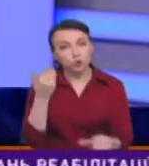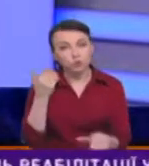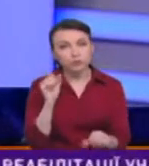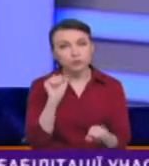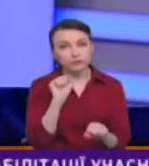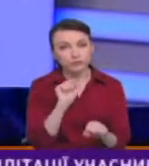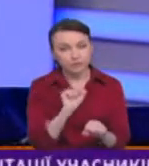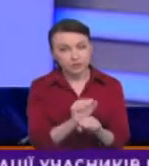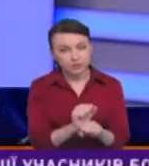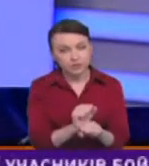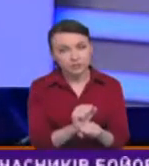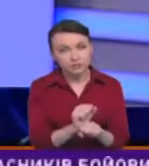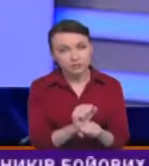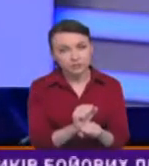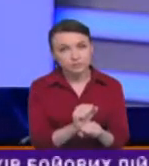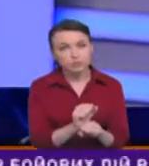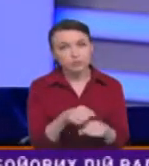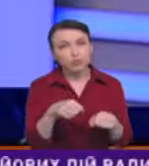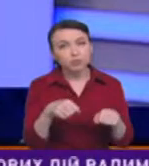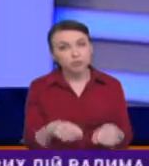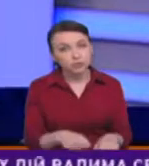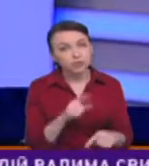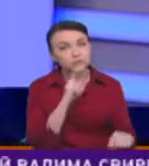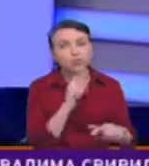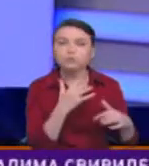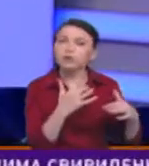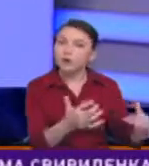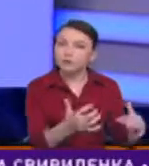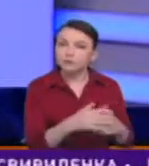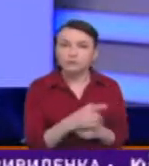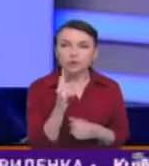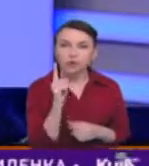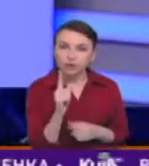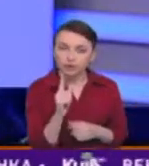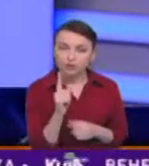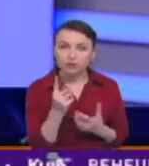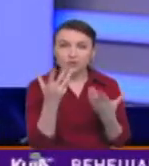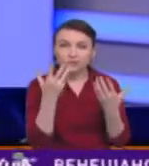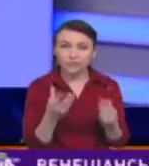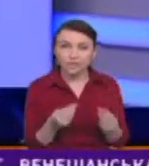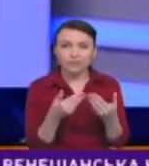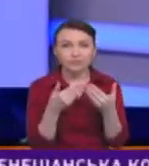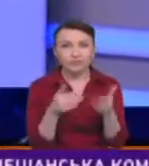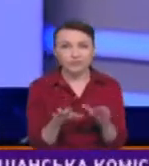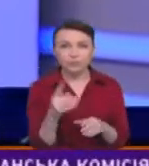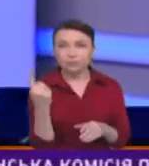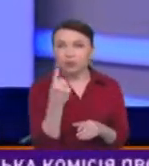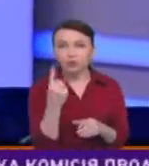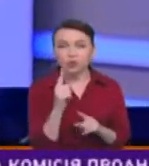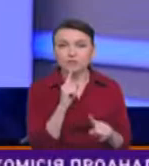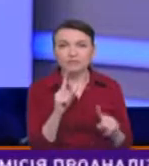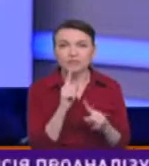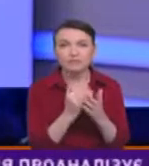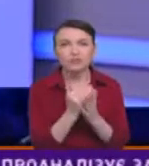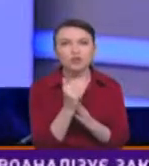припинення відповідно до Конституції України повноважень Верховної Ради. Але в день відкриття першого засідання